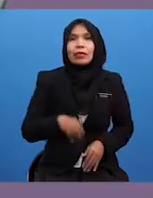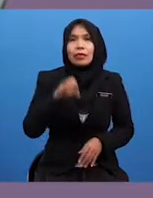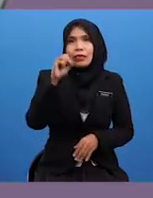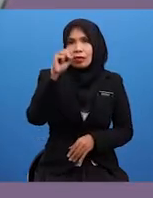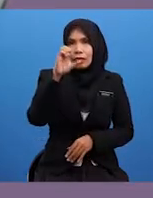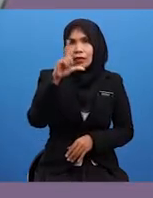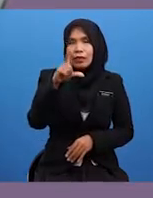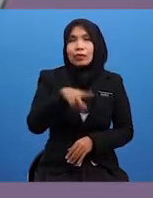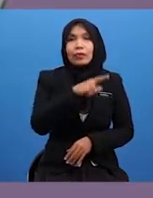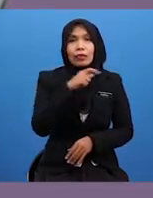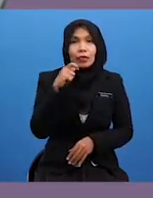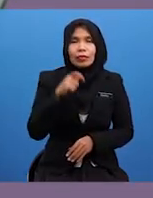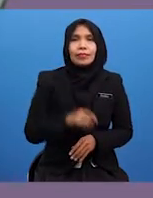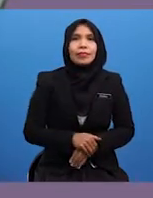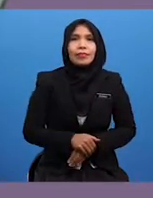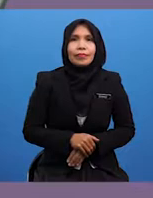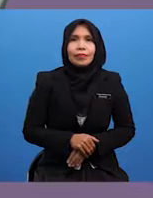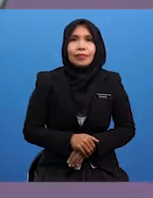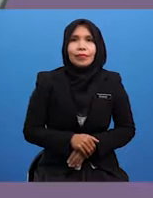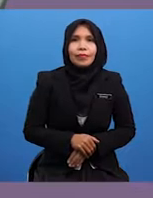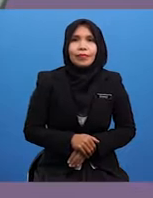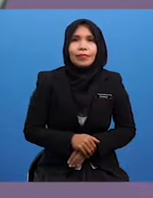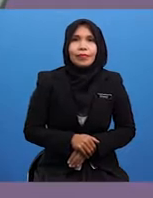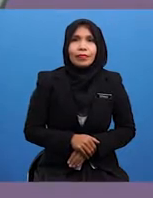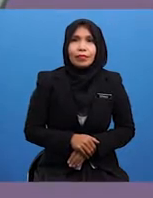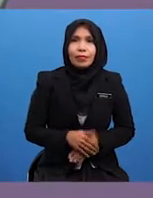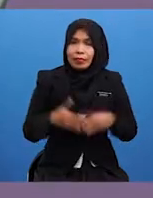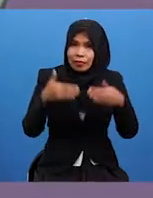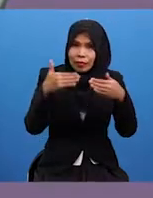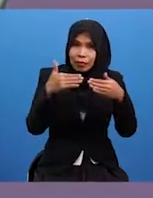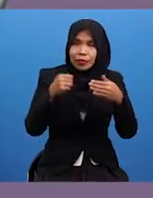Okay. Daripada mentol yang pertama, kita gunakan mentol yang kedua.